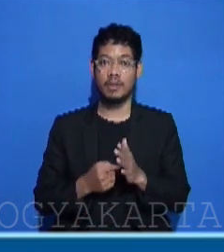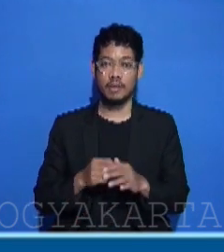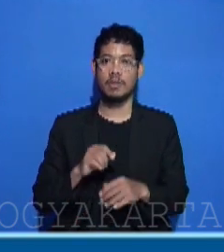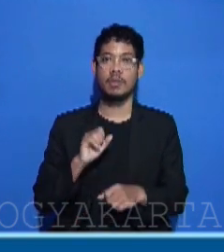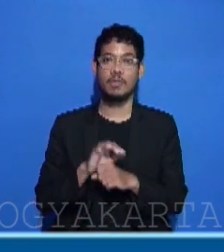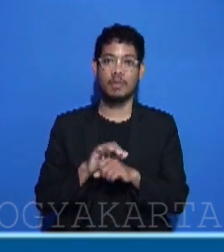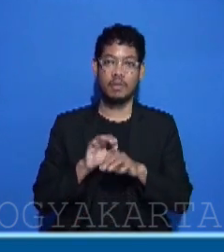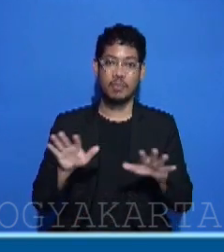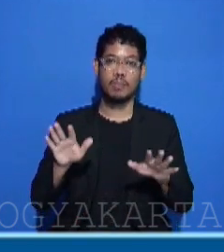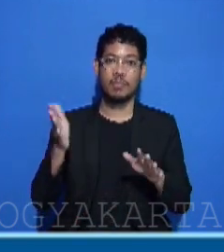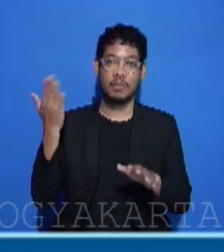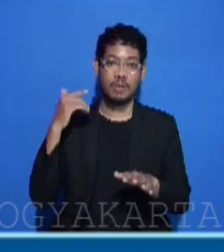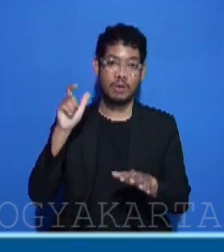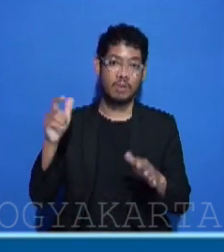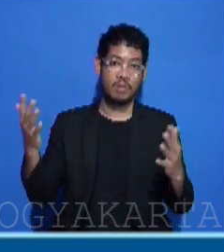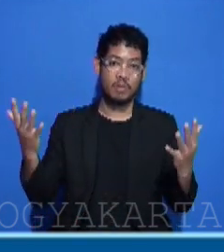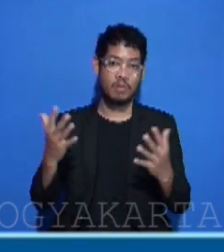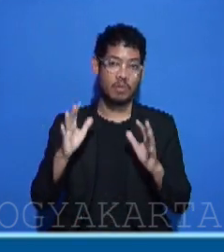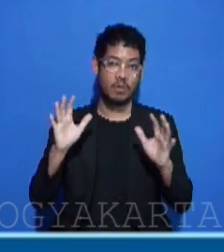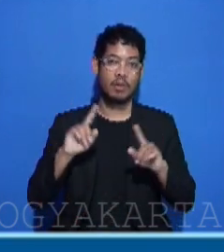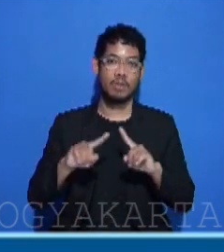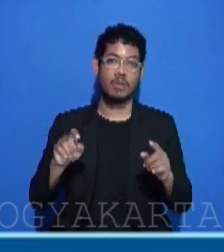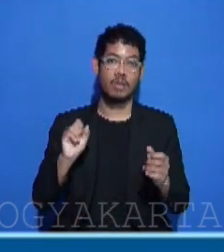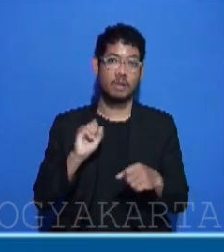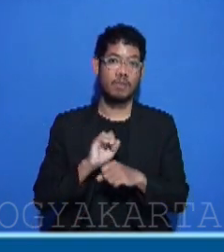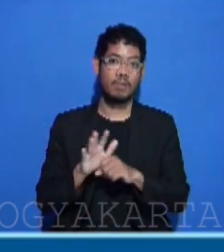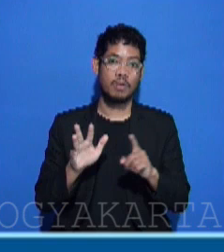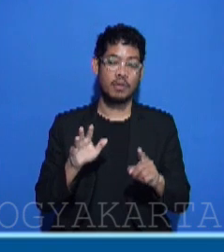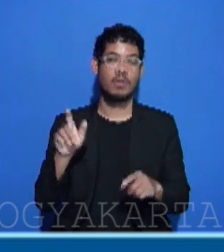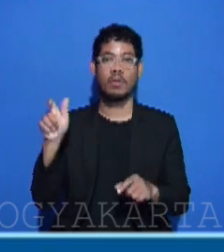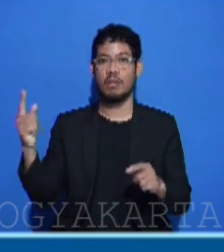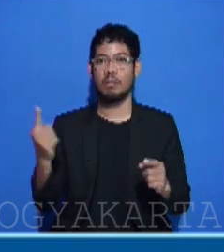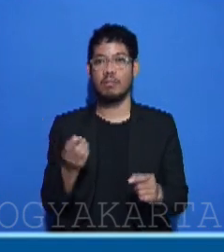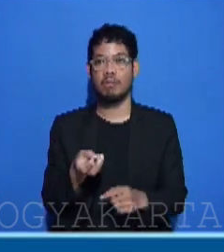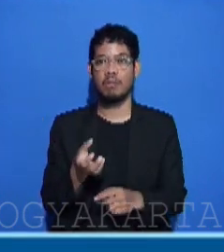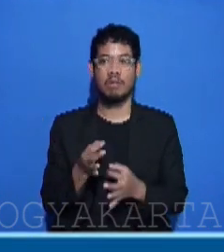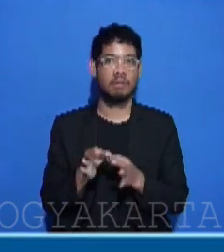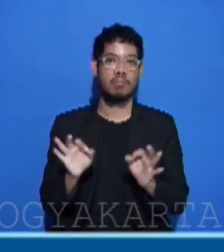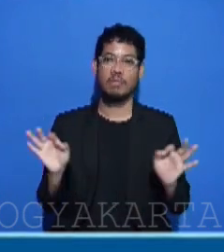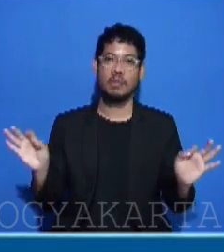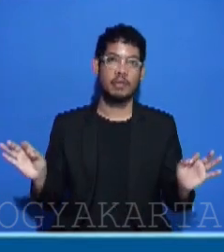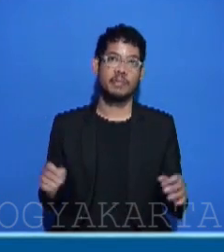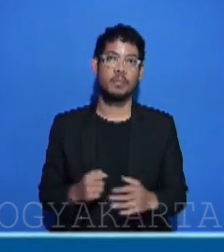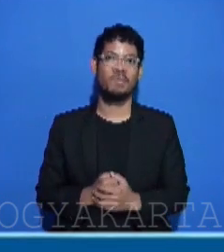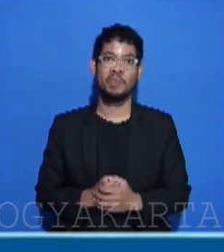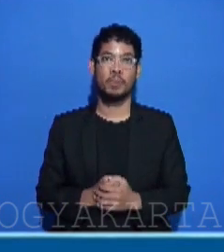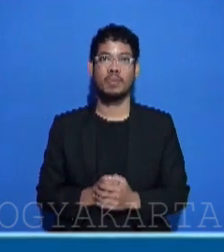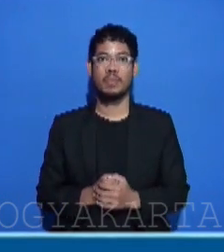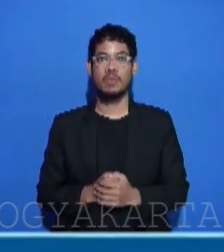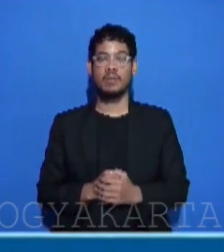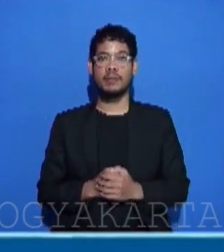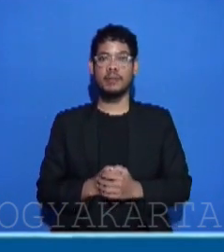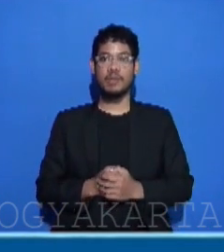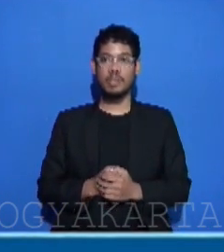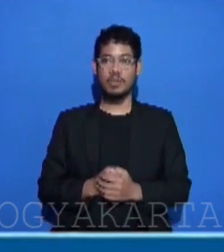rame, tapi nggih terkendala wonten Covid nika nggih satunya sih. Ngoten nika, rada sepi. Saat